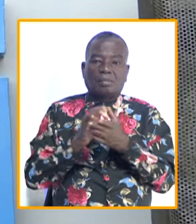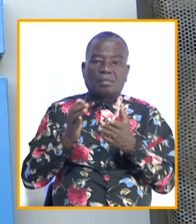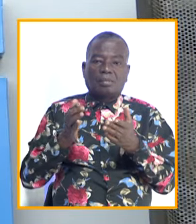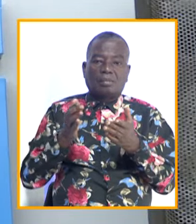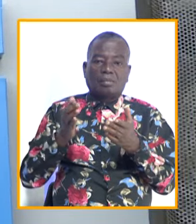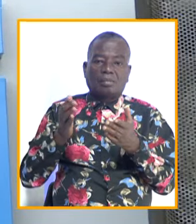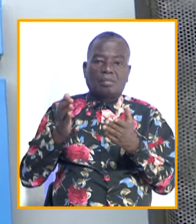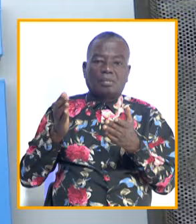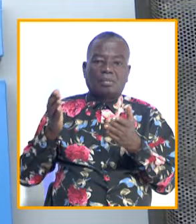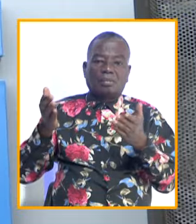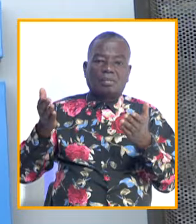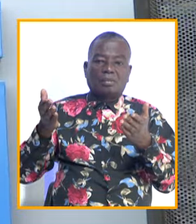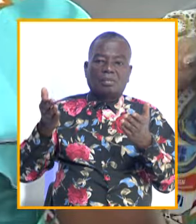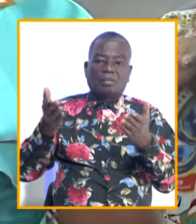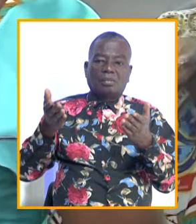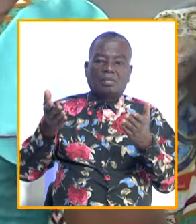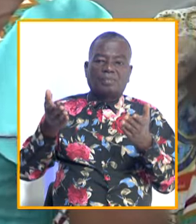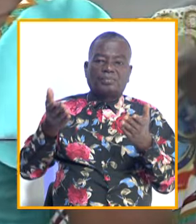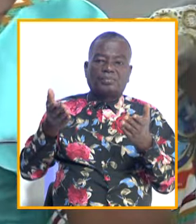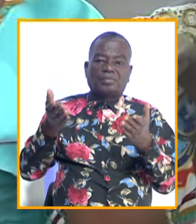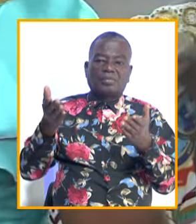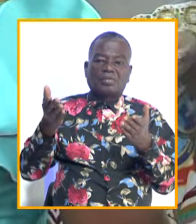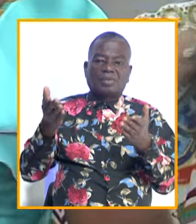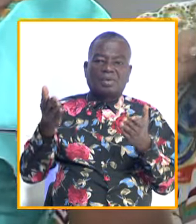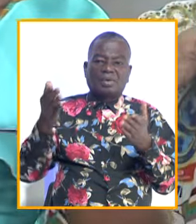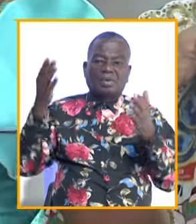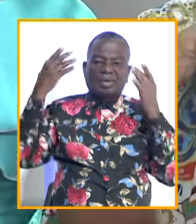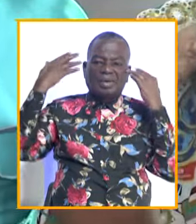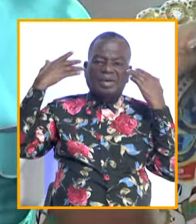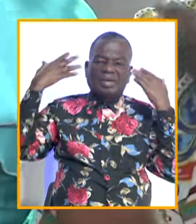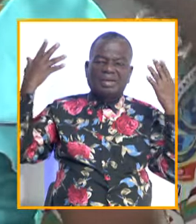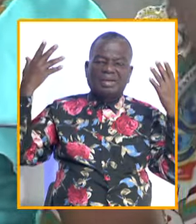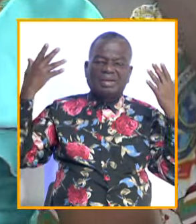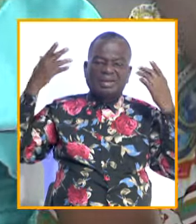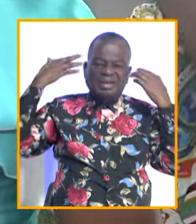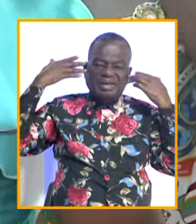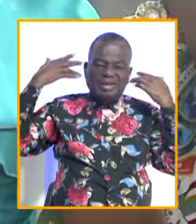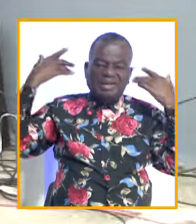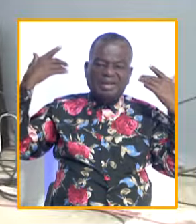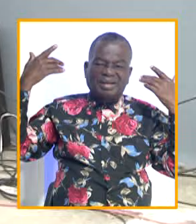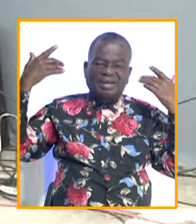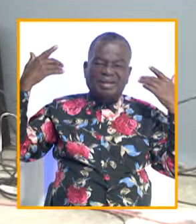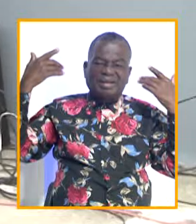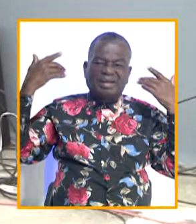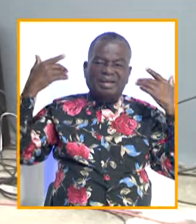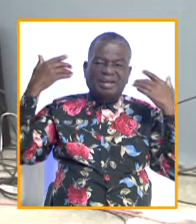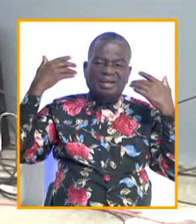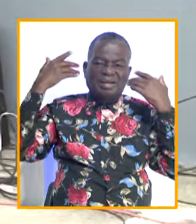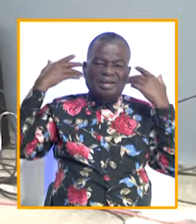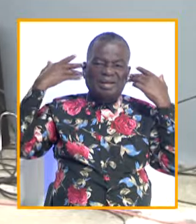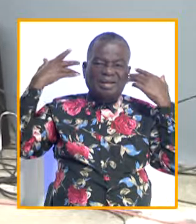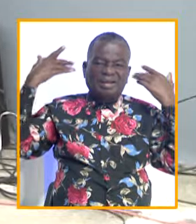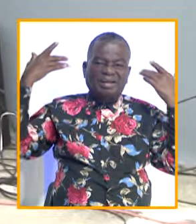fait tellement la grâce de juste empiler quelques briques et lui dit « Seigneur, tes enfants peuvent avoir un endroit où venir te prier. Même si